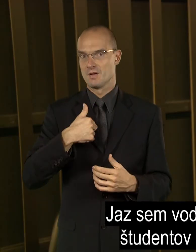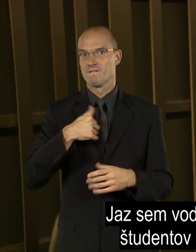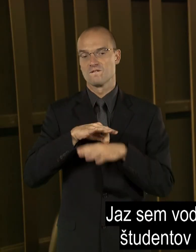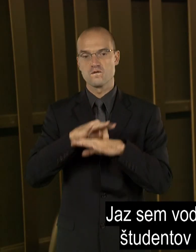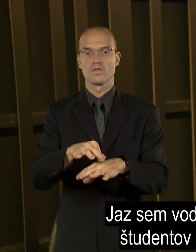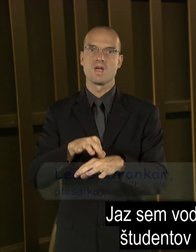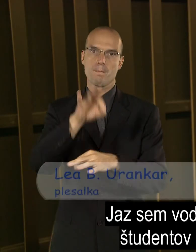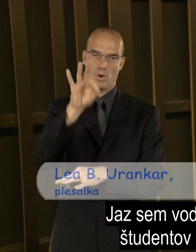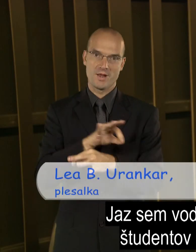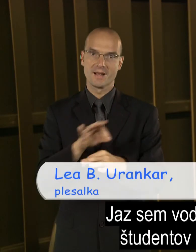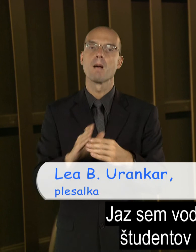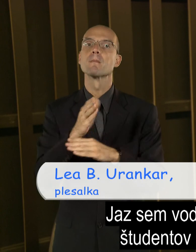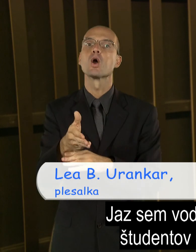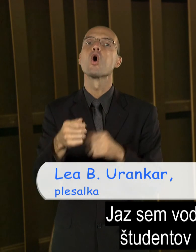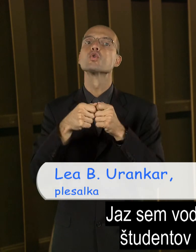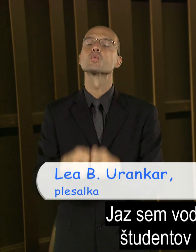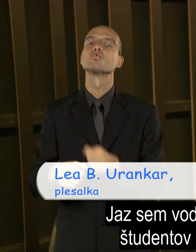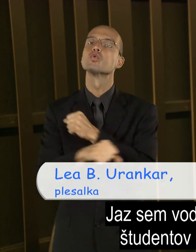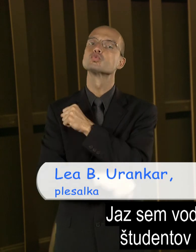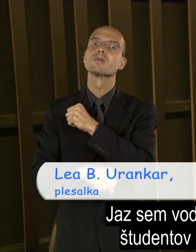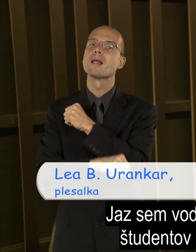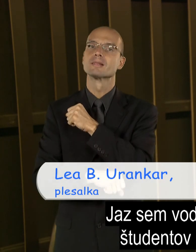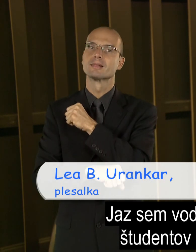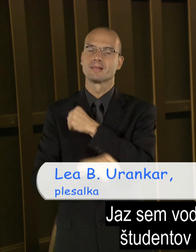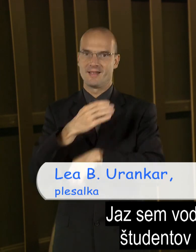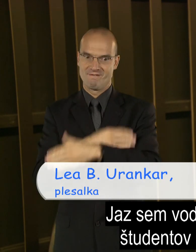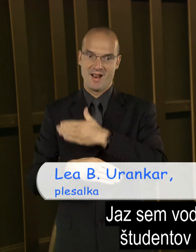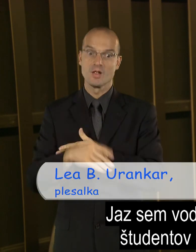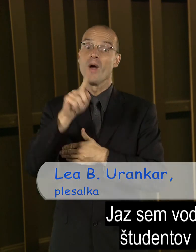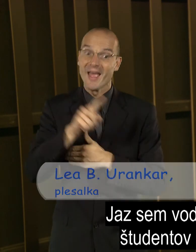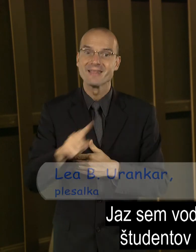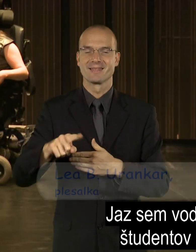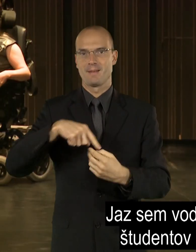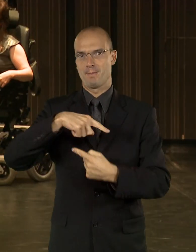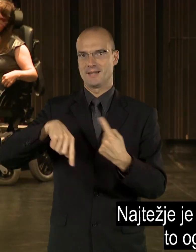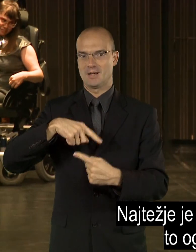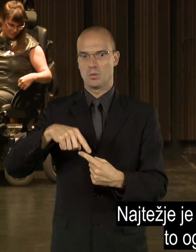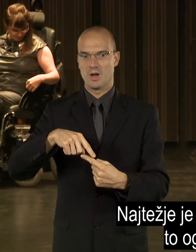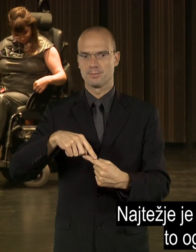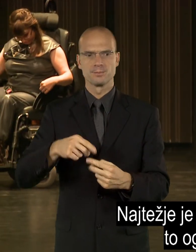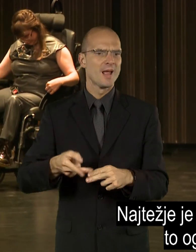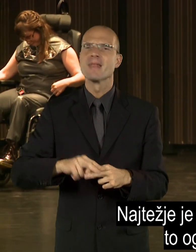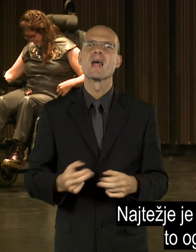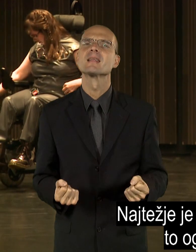Jaz sem vodja projekta prek Društva študentov invalidov in pa plesalka. Najtežje je bilo